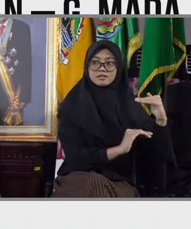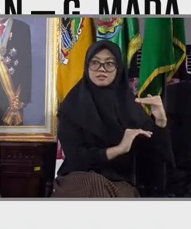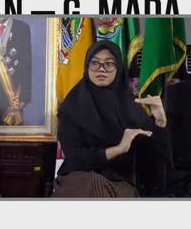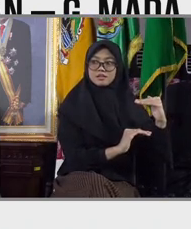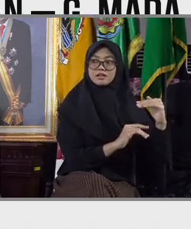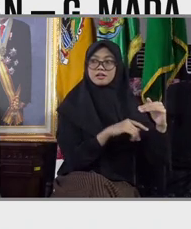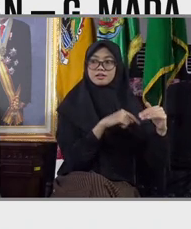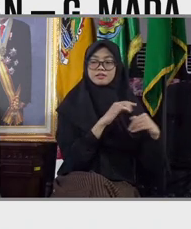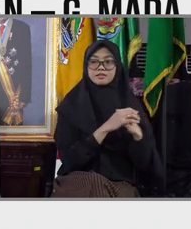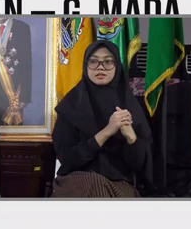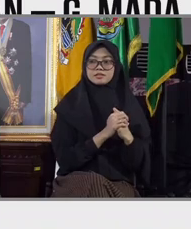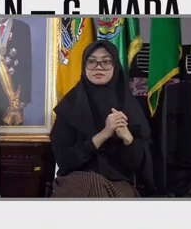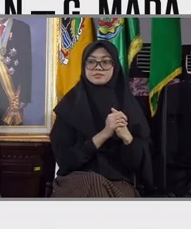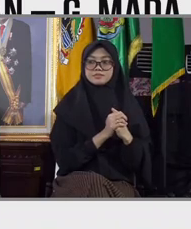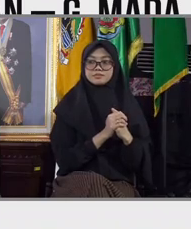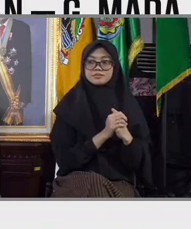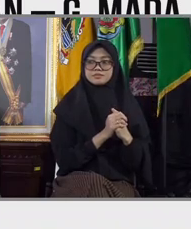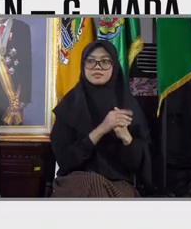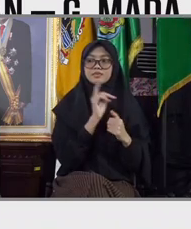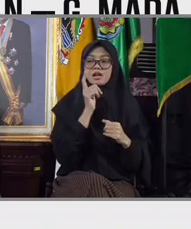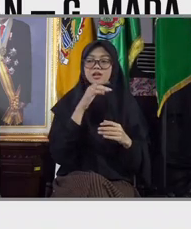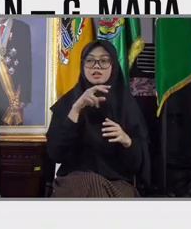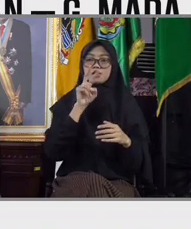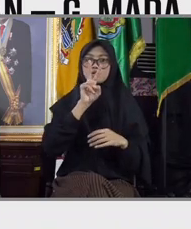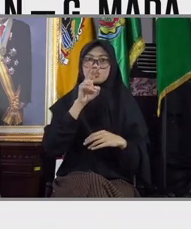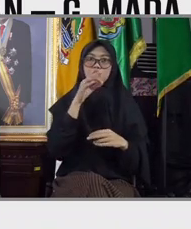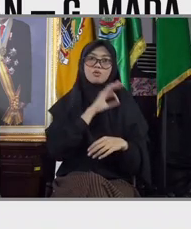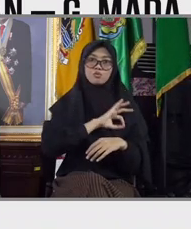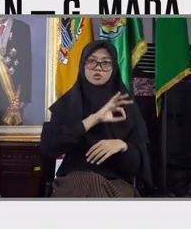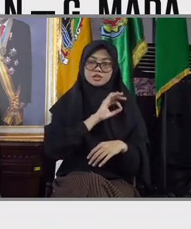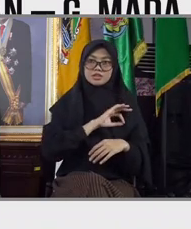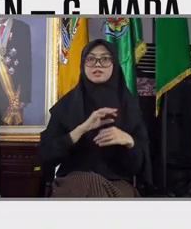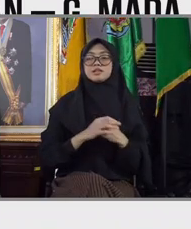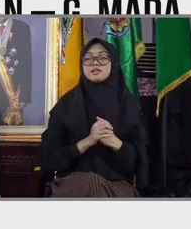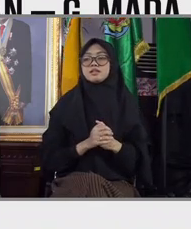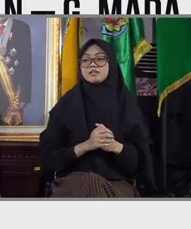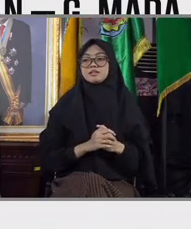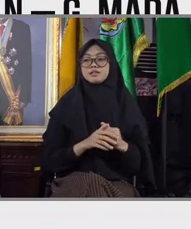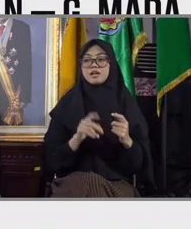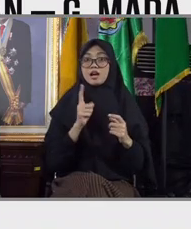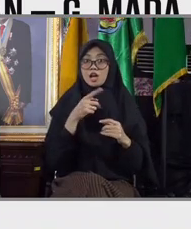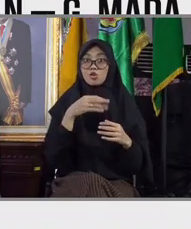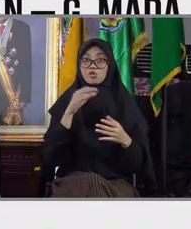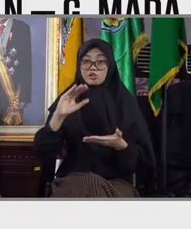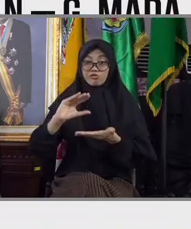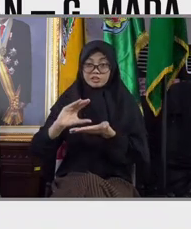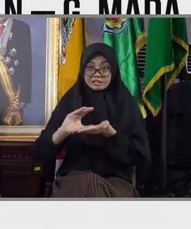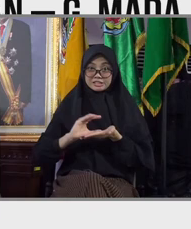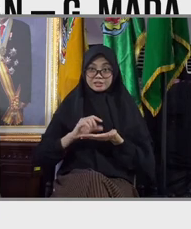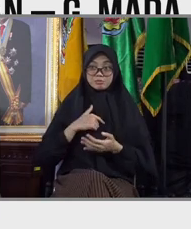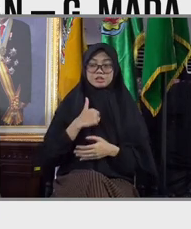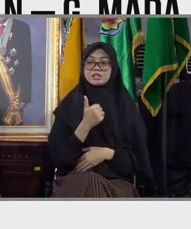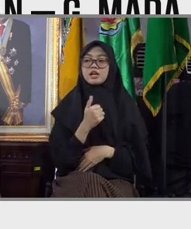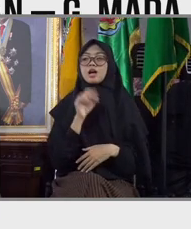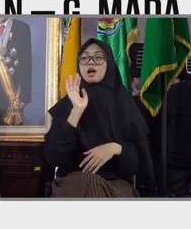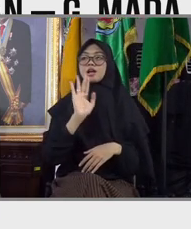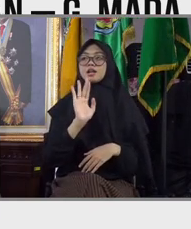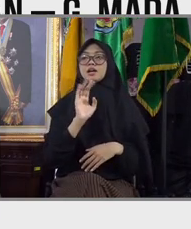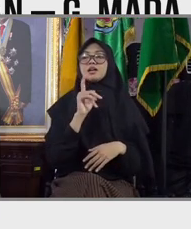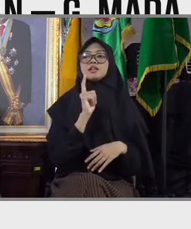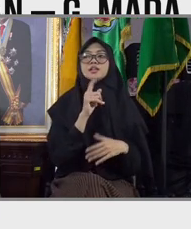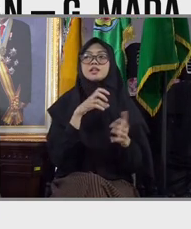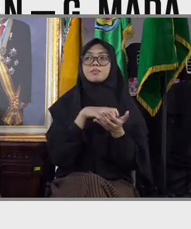selain trotoar kembali berfungsi, PKL-nya di bawah, kalau nanti investasinya jadi, akan ada ruang publik